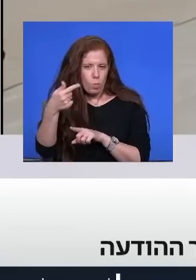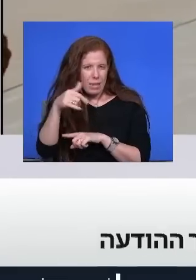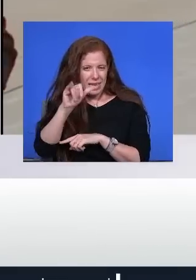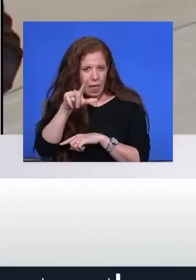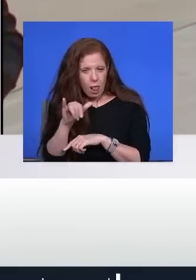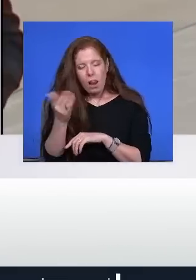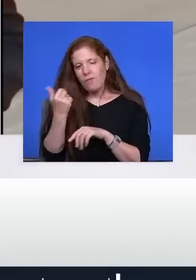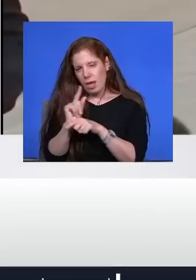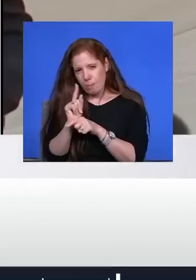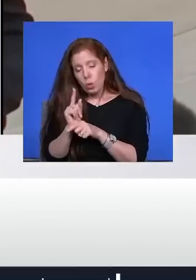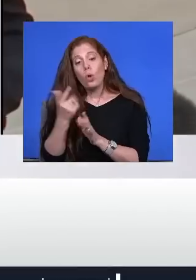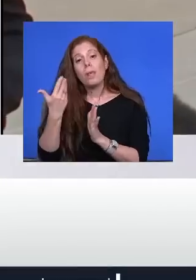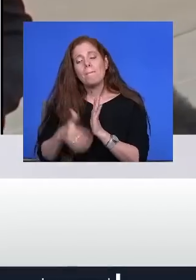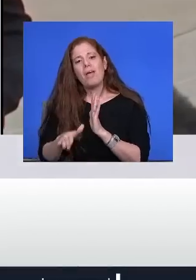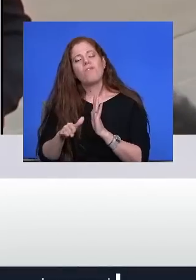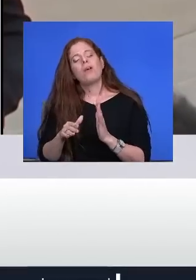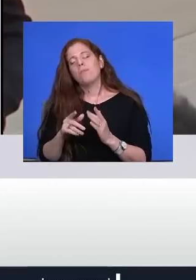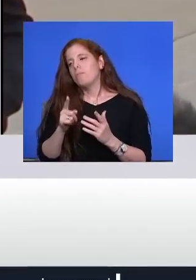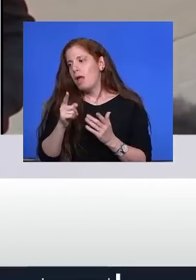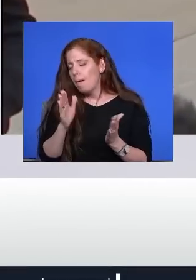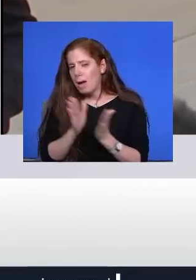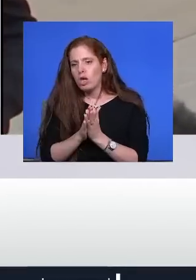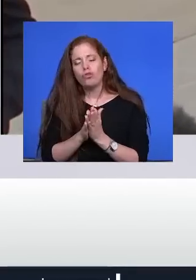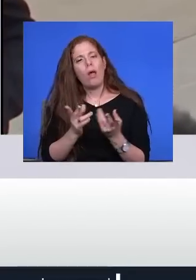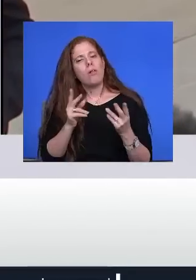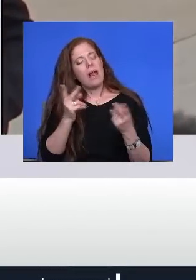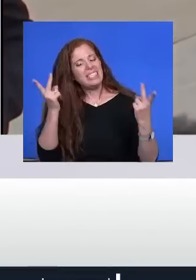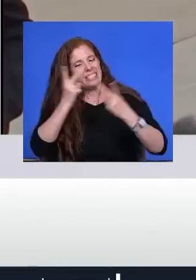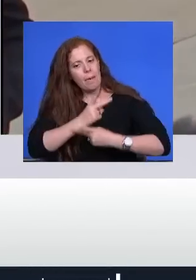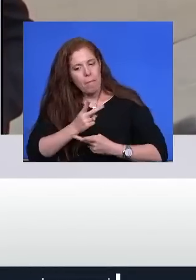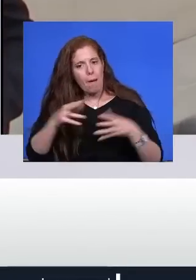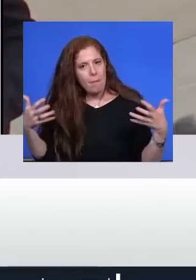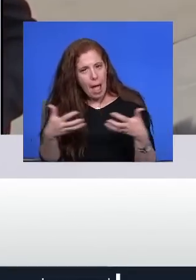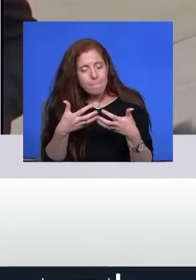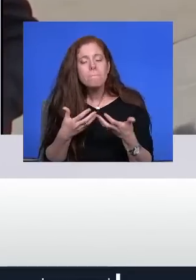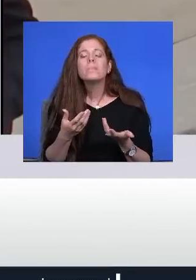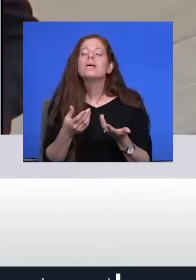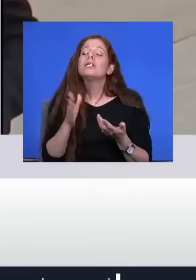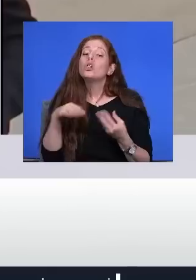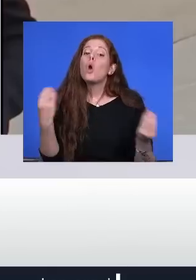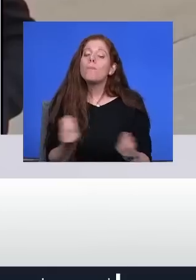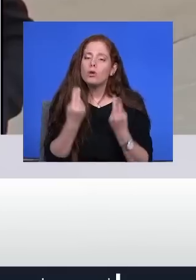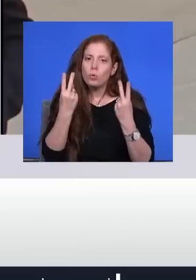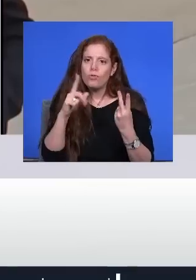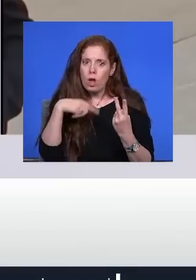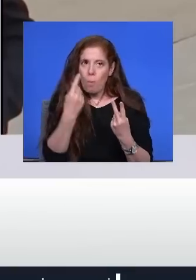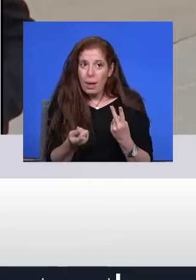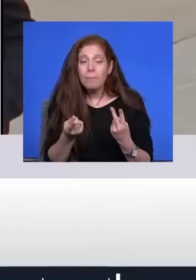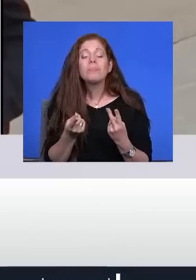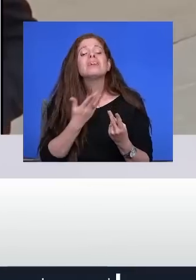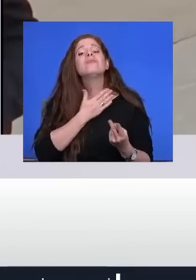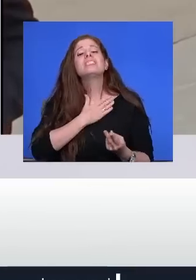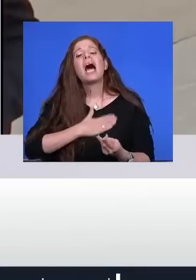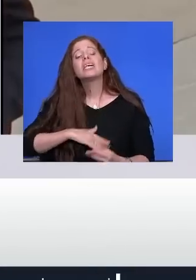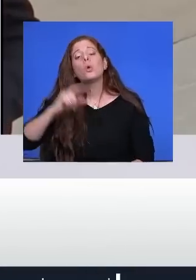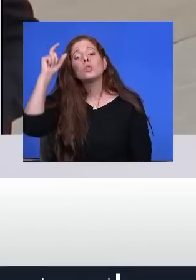לקריאה הזאת לפשרה ולהידברות והסכמה רחבה בעם, יש עוד משהו חשוב שמציינים בדברים של הנשיא ביידן, בעצם את הרצון שלו